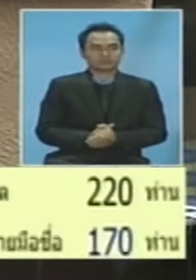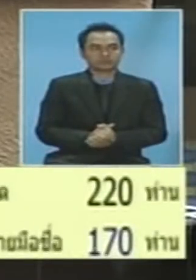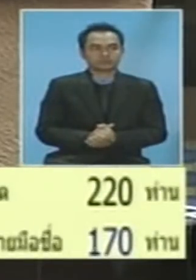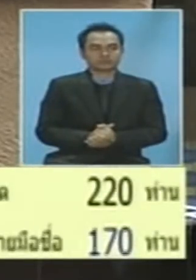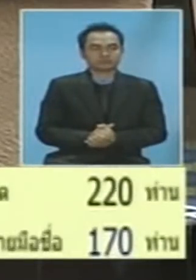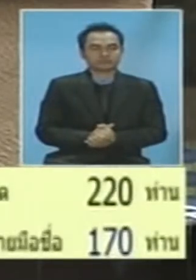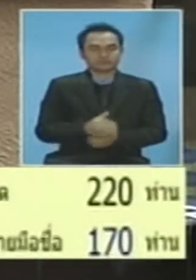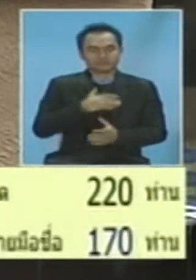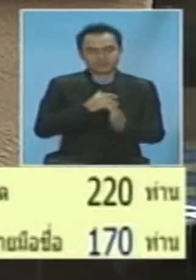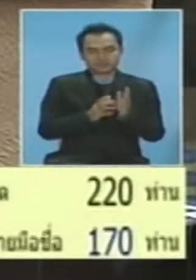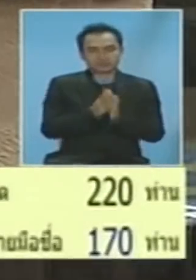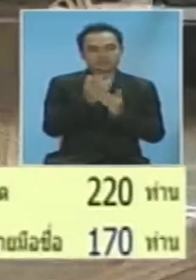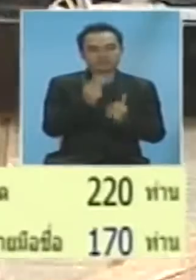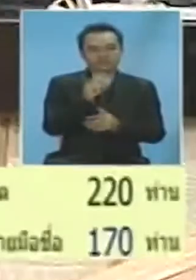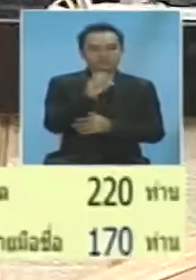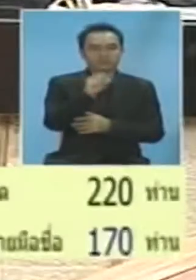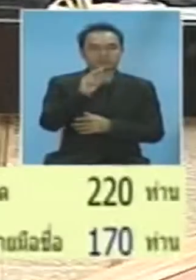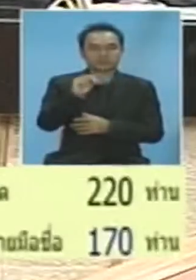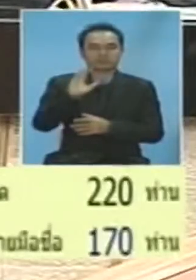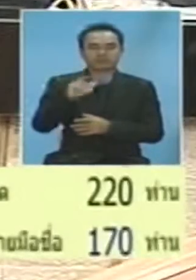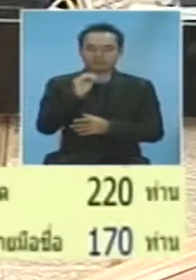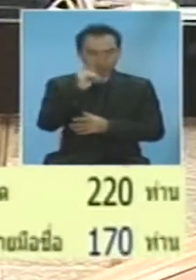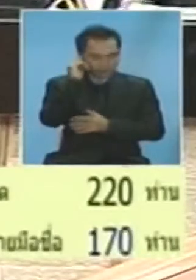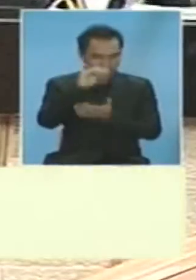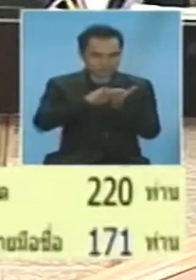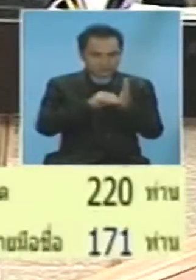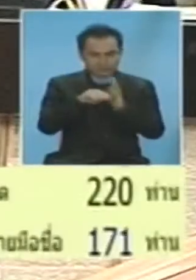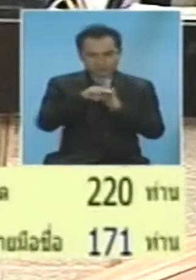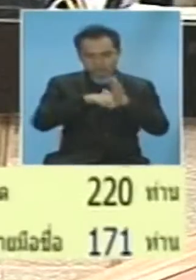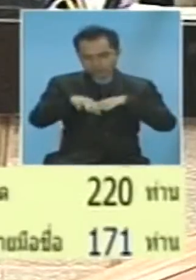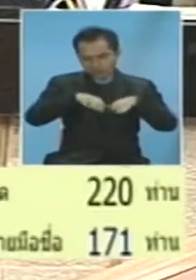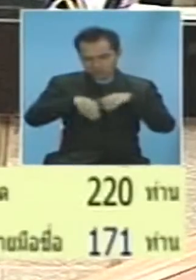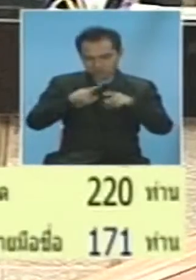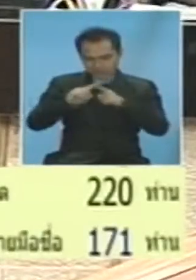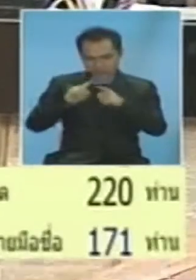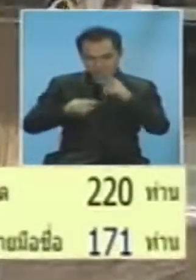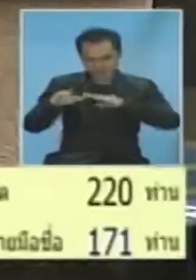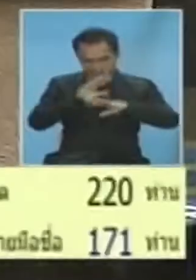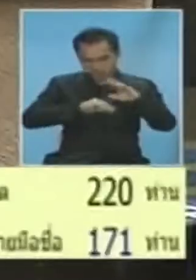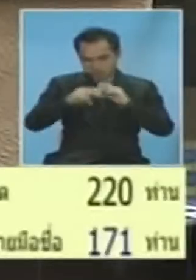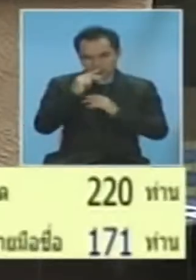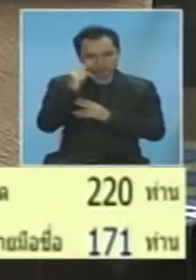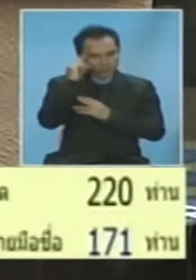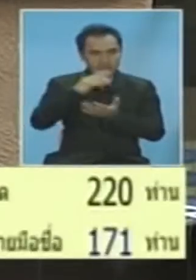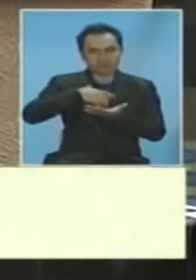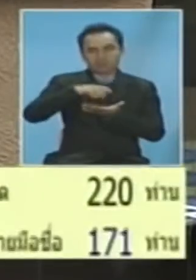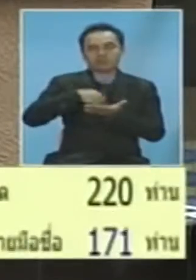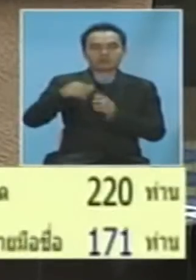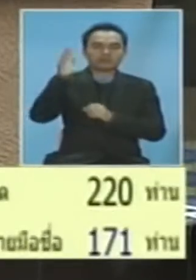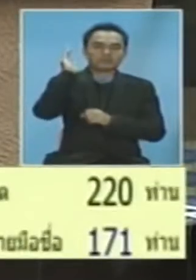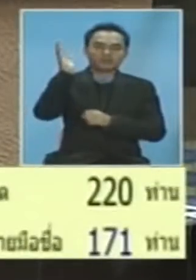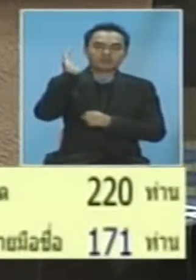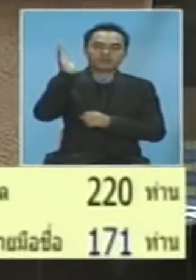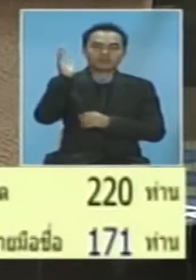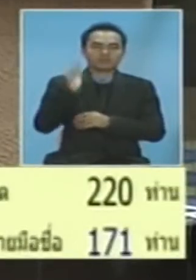ซึ่งสภานิติบัญญัติแห่งชาติได้ดำเนินกระบวนพิจารณาตั้งแต่ตอนแถลงเปิดสำนวนต